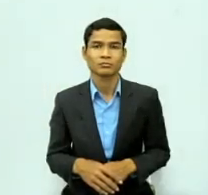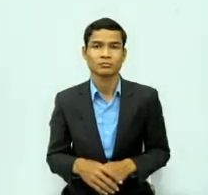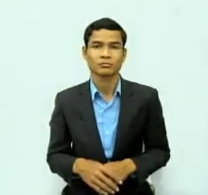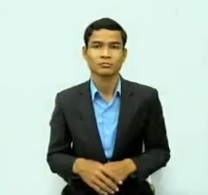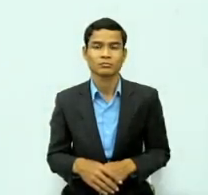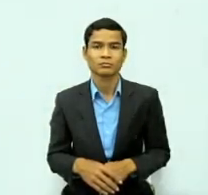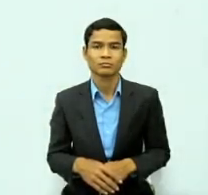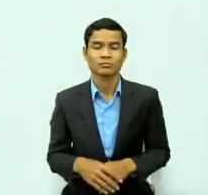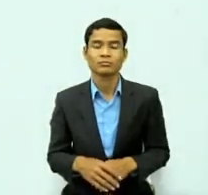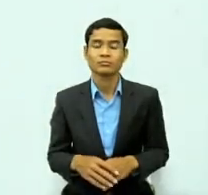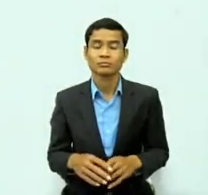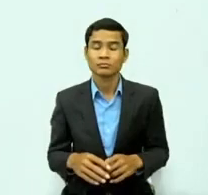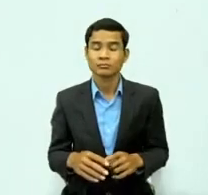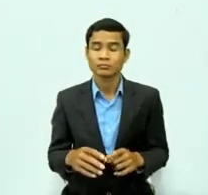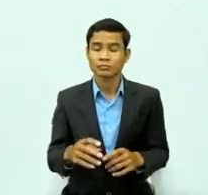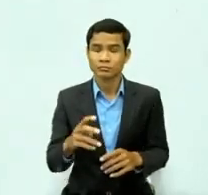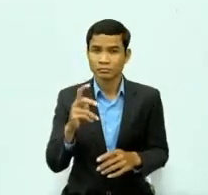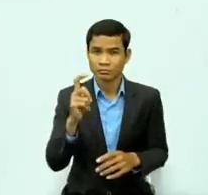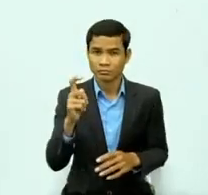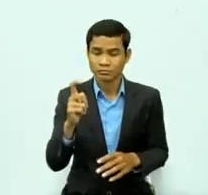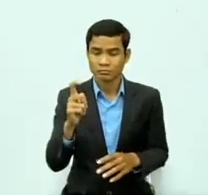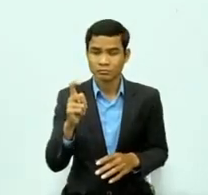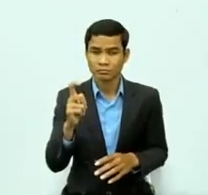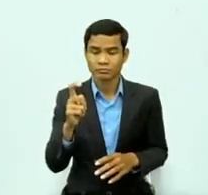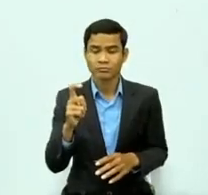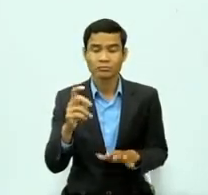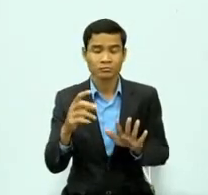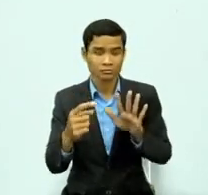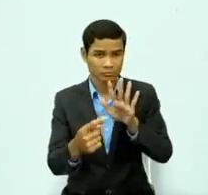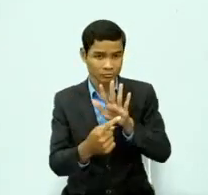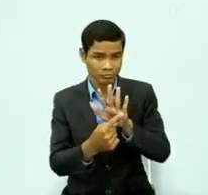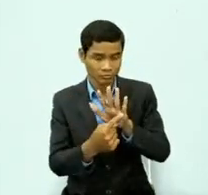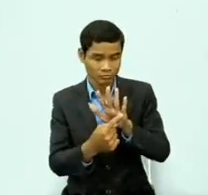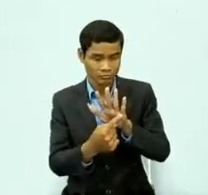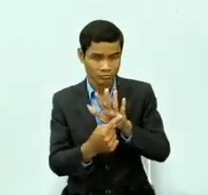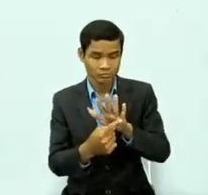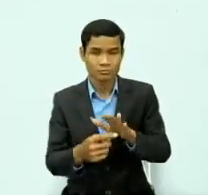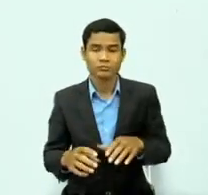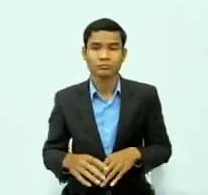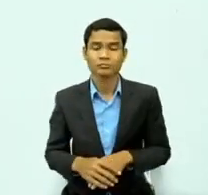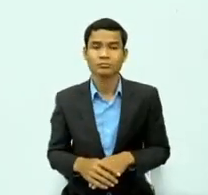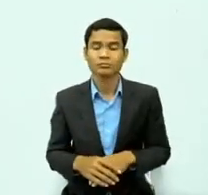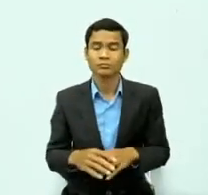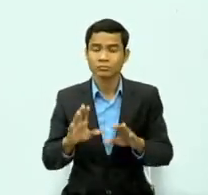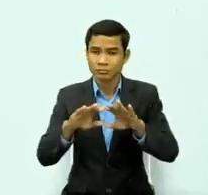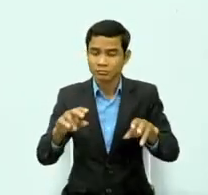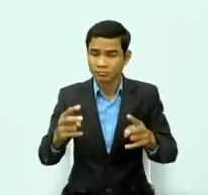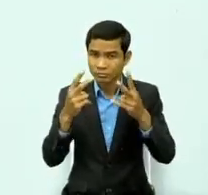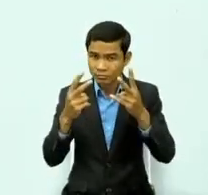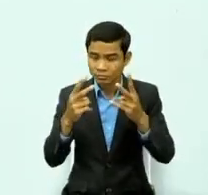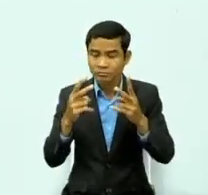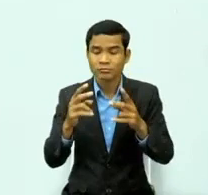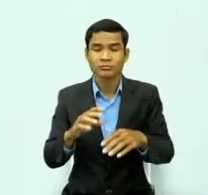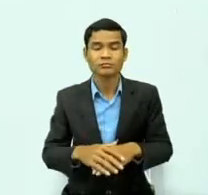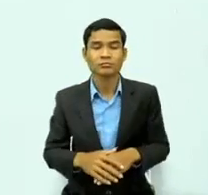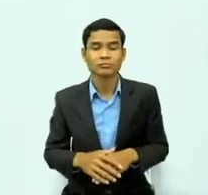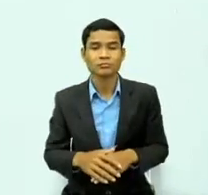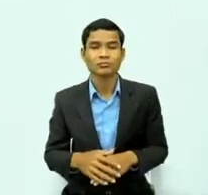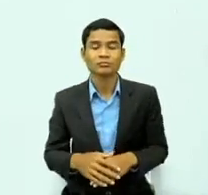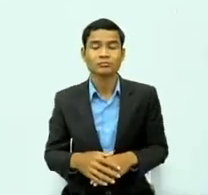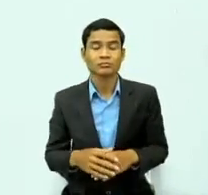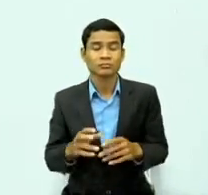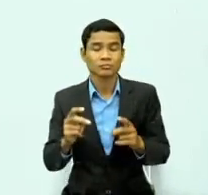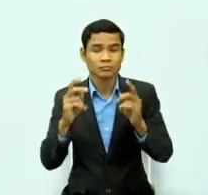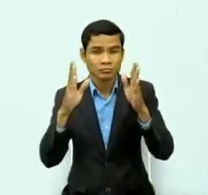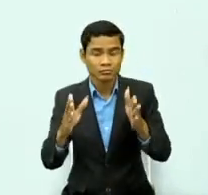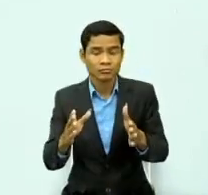ចាអញ្ចឹងខឺគឺមានអក្សរខនិងស្រៈអឺកូនផ្ទៀងផ្ទាត់ជាមួយអ្នកគ្រូចាអ្ន